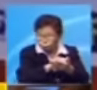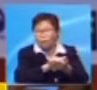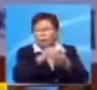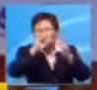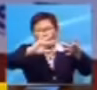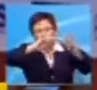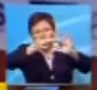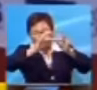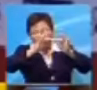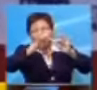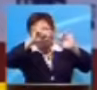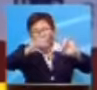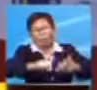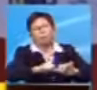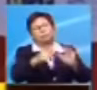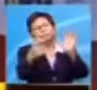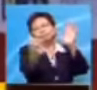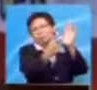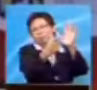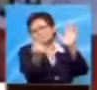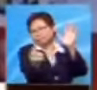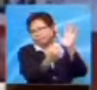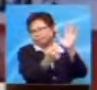boleh layari laman web